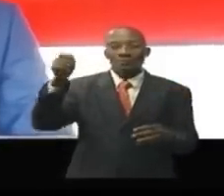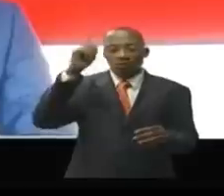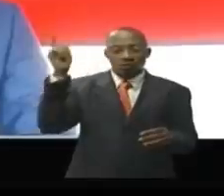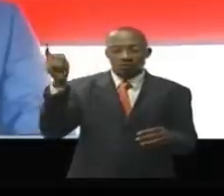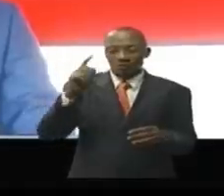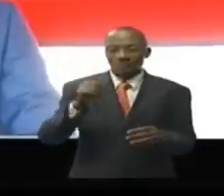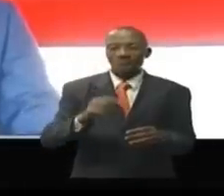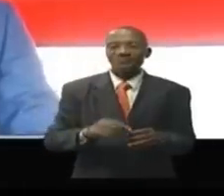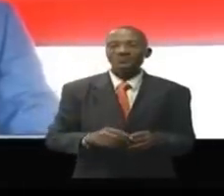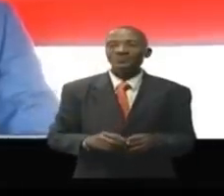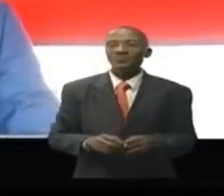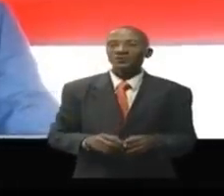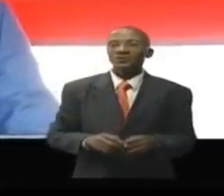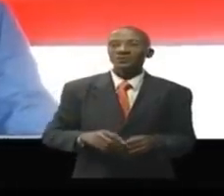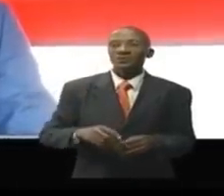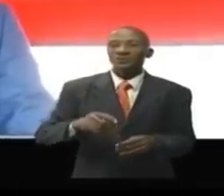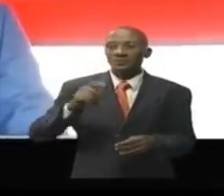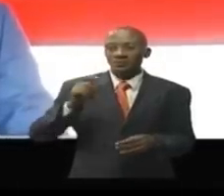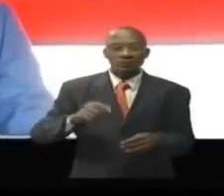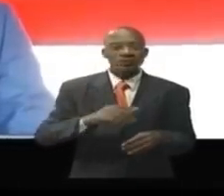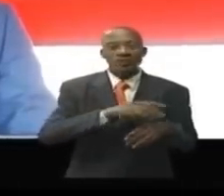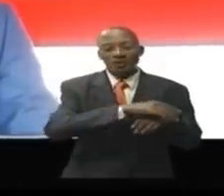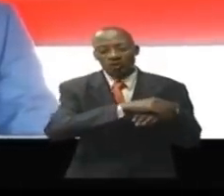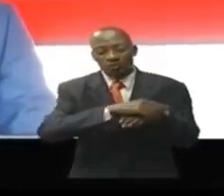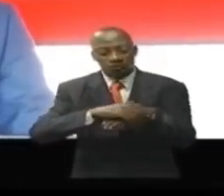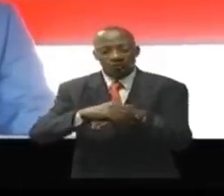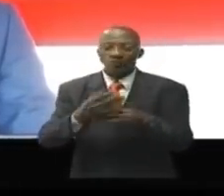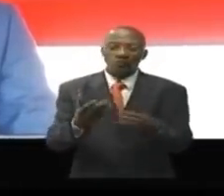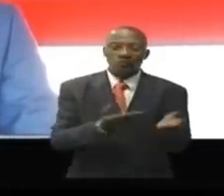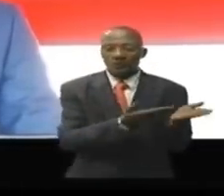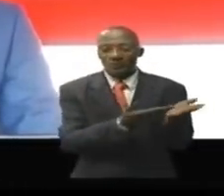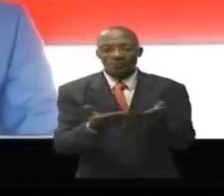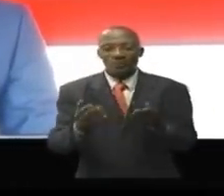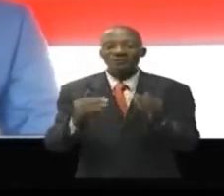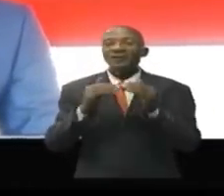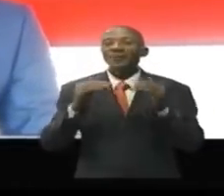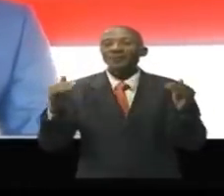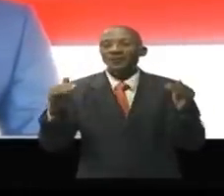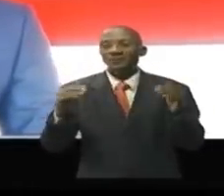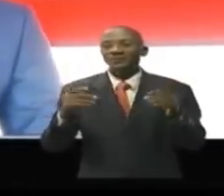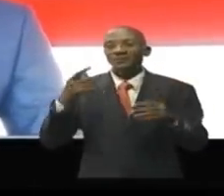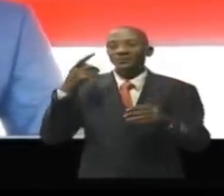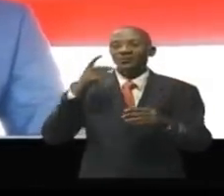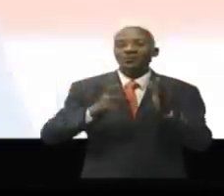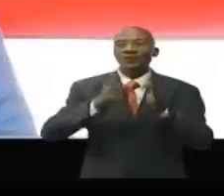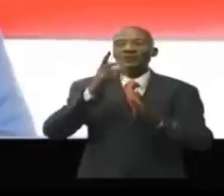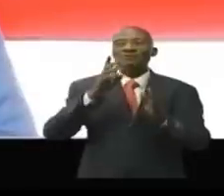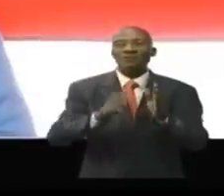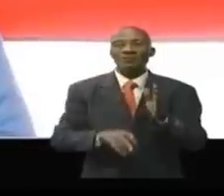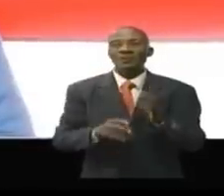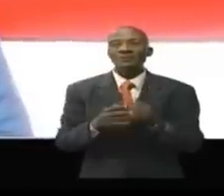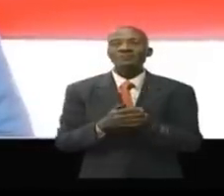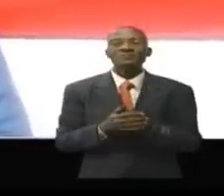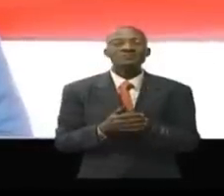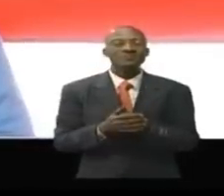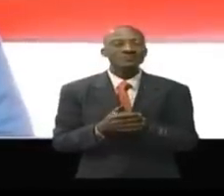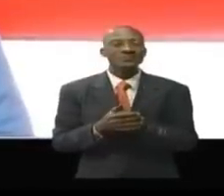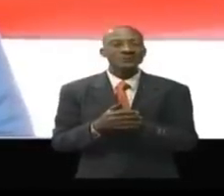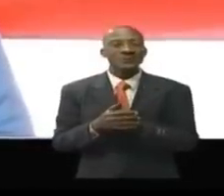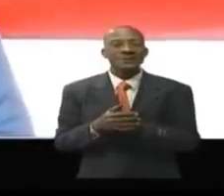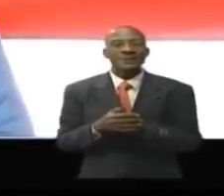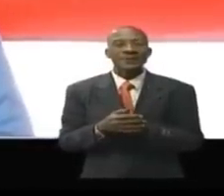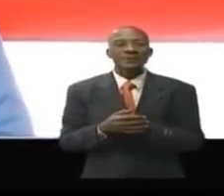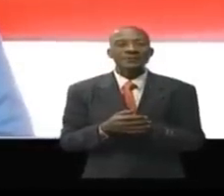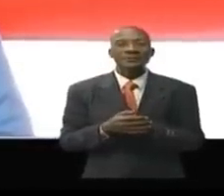durable, une région de paix avec des opportunités de développement et d'émergence. Voilà, nous le